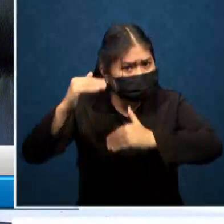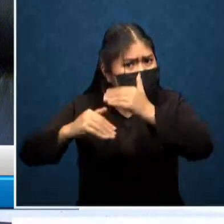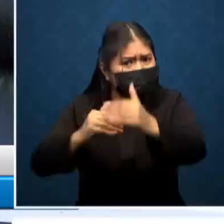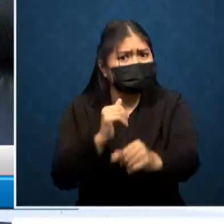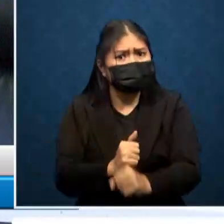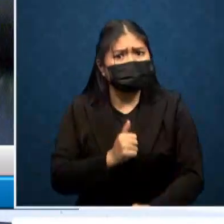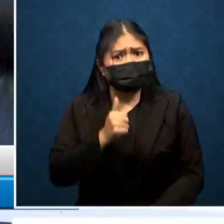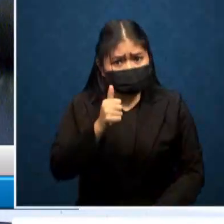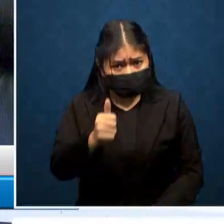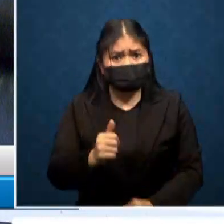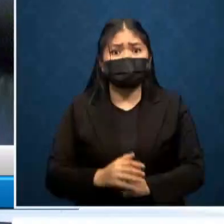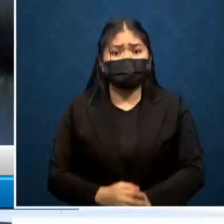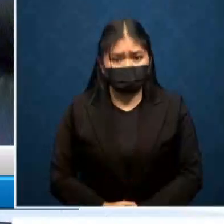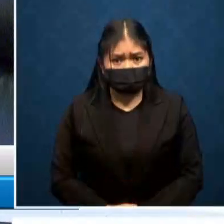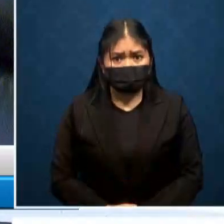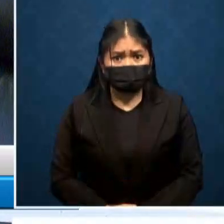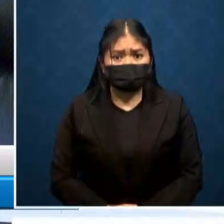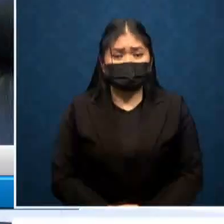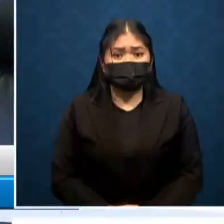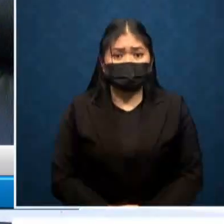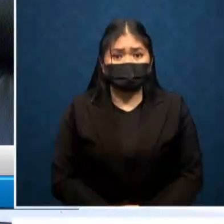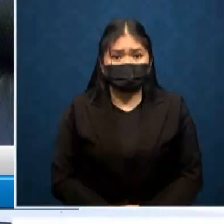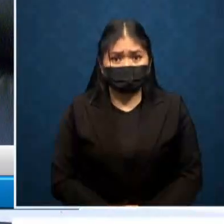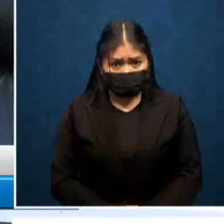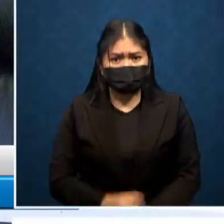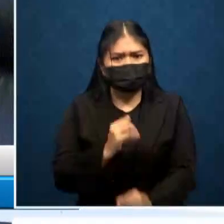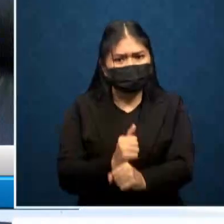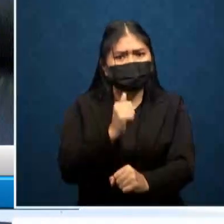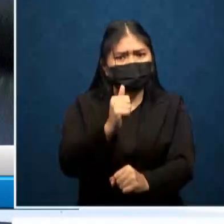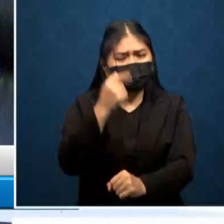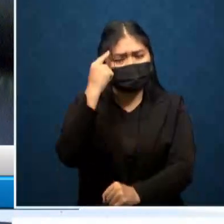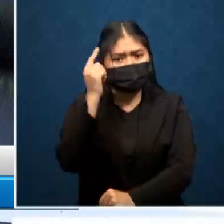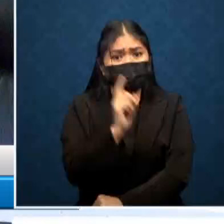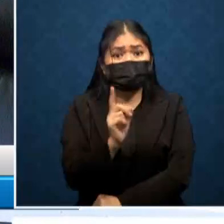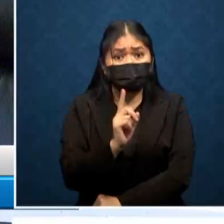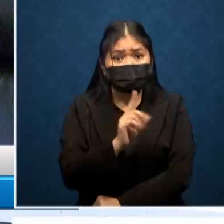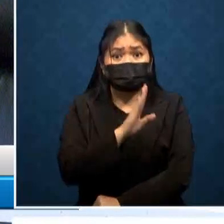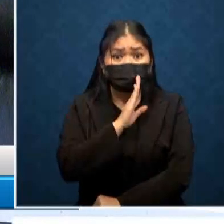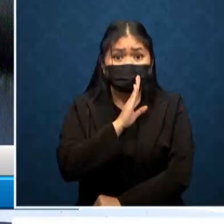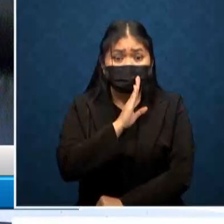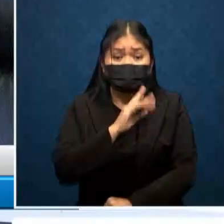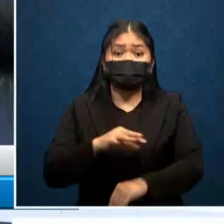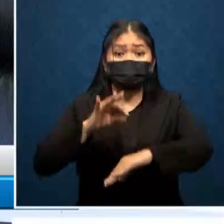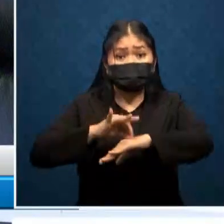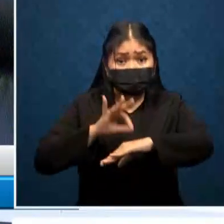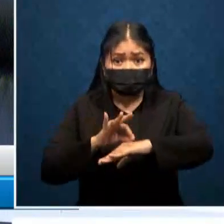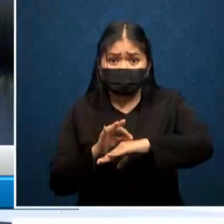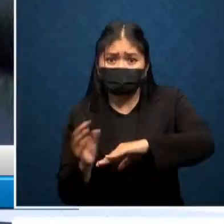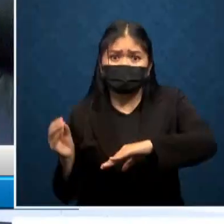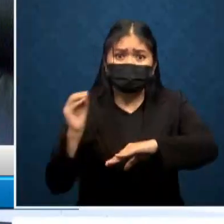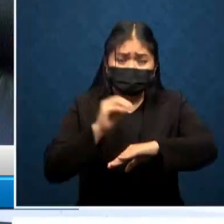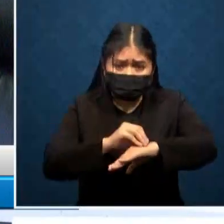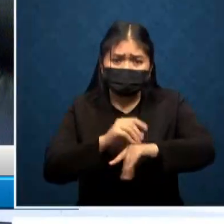ได้นะครับนะเดินไปได้นะครับการบรรจุแต่งตั้งก็ดีนะ